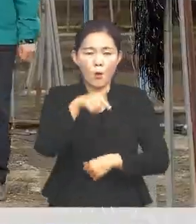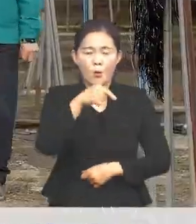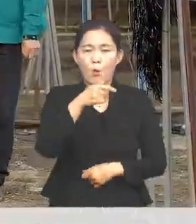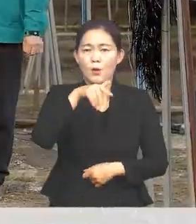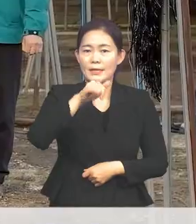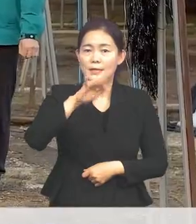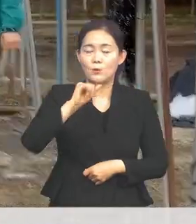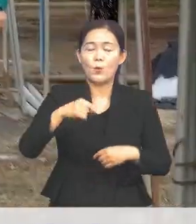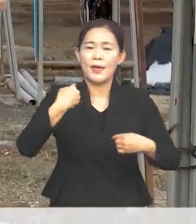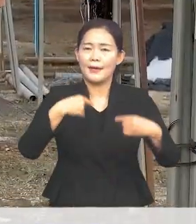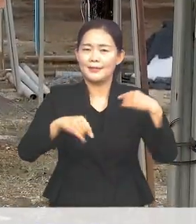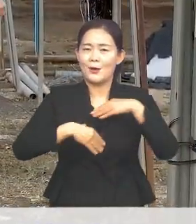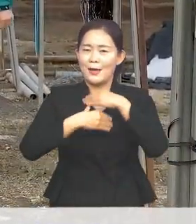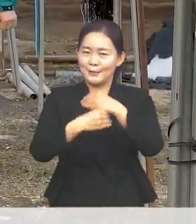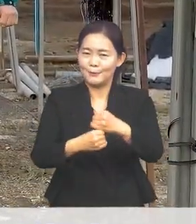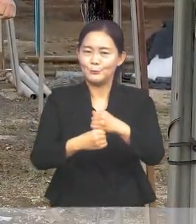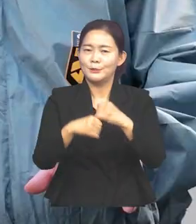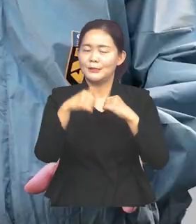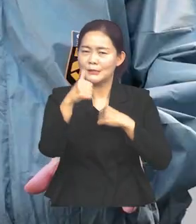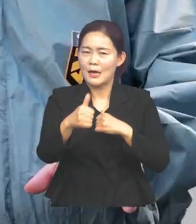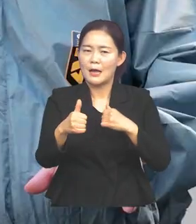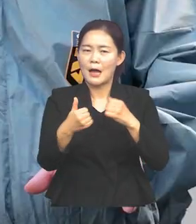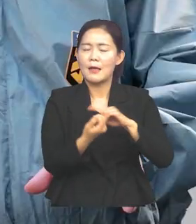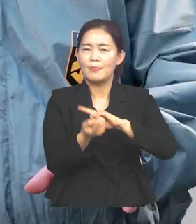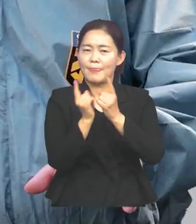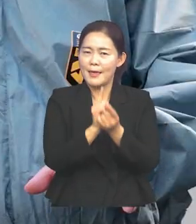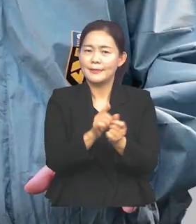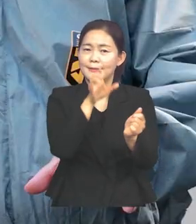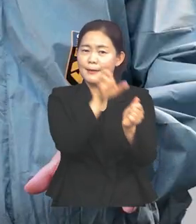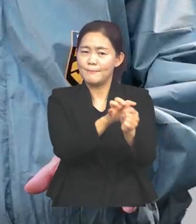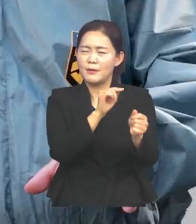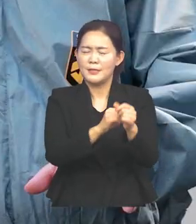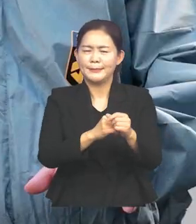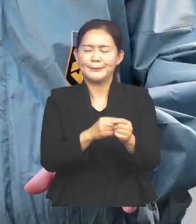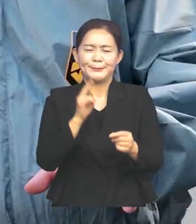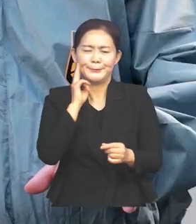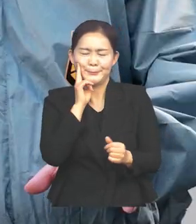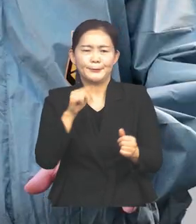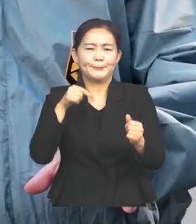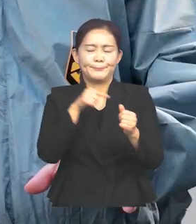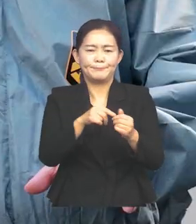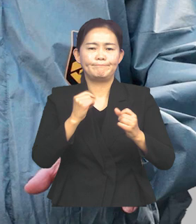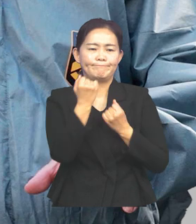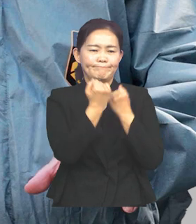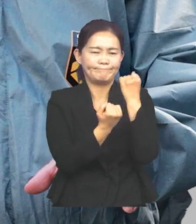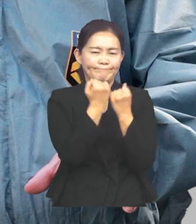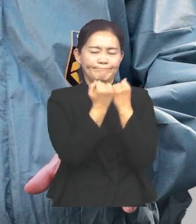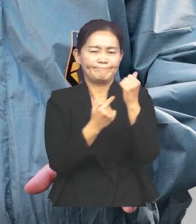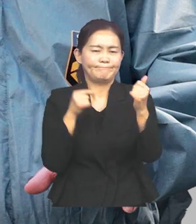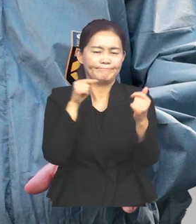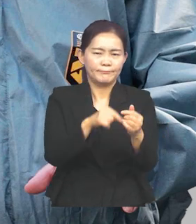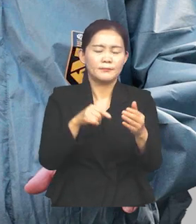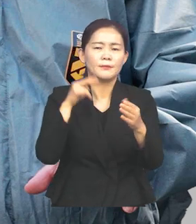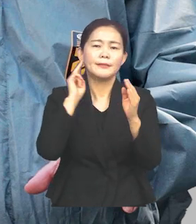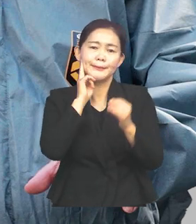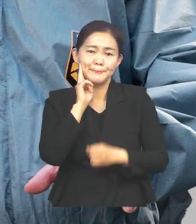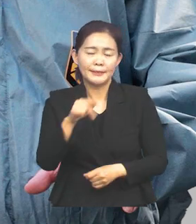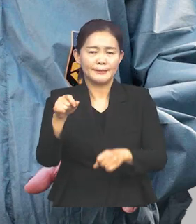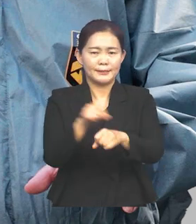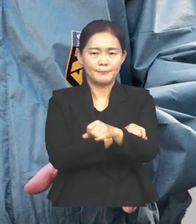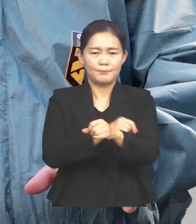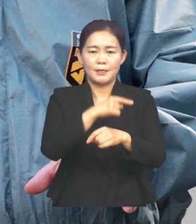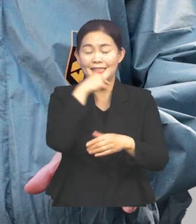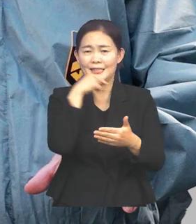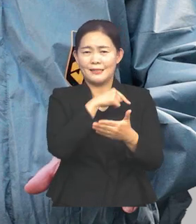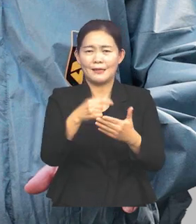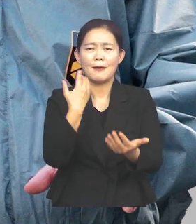고기동 행정안전부 장관 대행과 통화해 용인 지역의 피해 상황이 심각하다는 사실을 설명하고 용인 등 폭설 피해가 심한 곳에